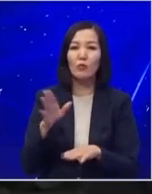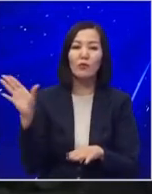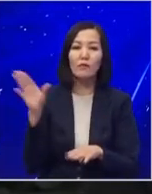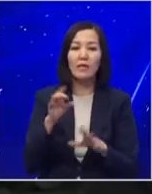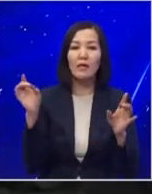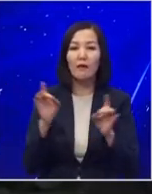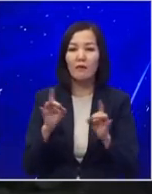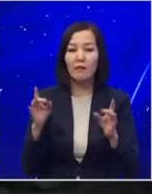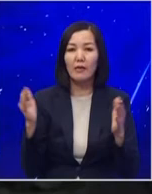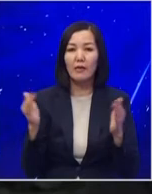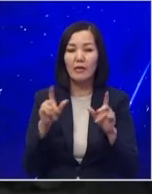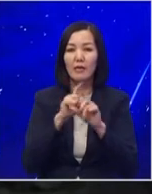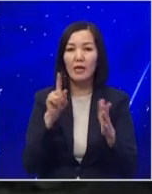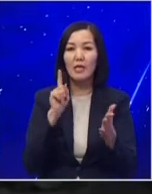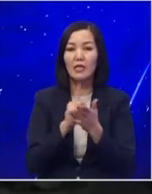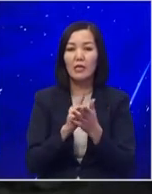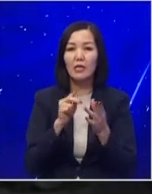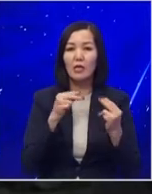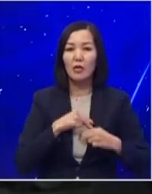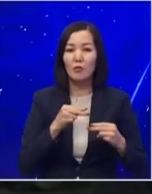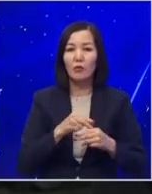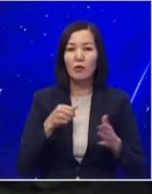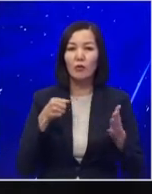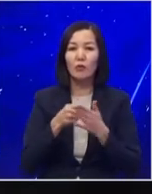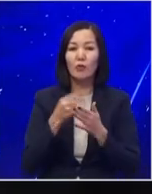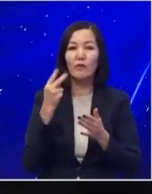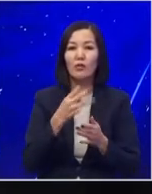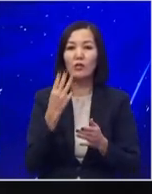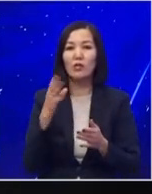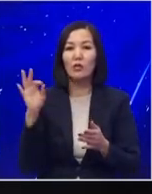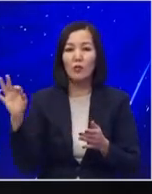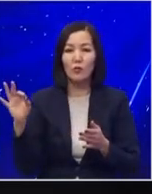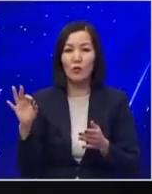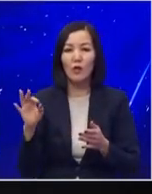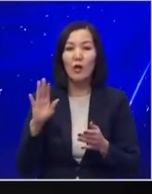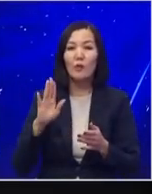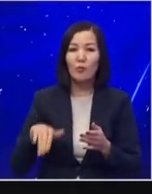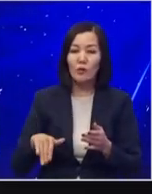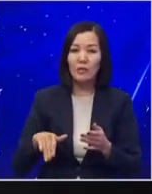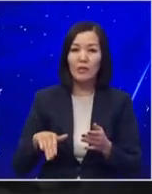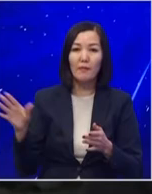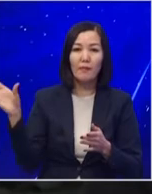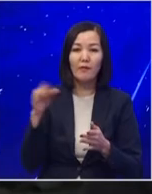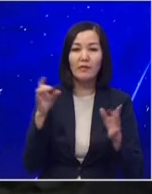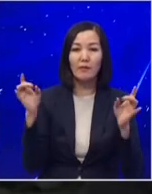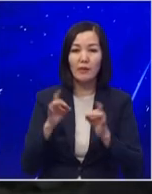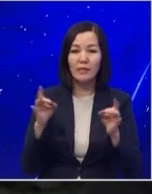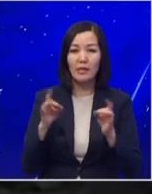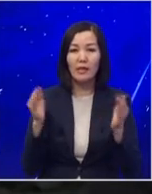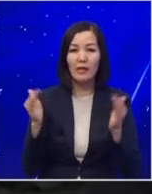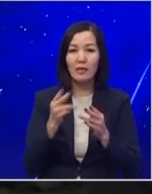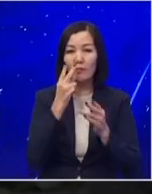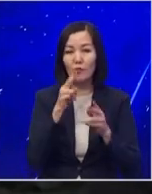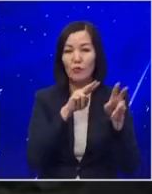бары рестораны должны работать завтра до 24 00 часов после 240 часов по всем кафе-бар мире сторонам будут